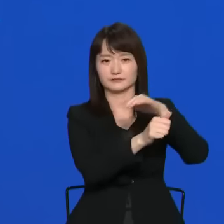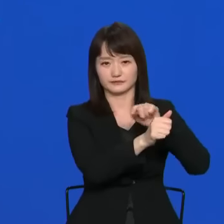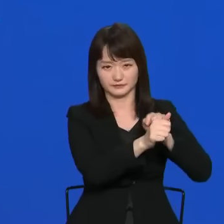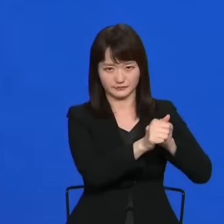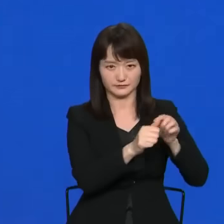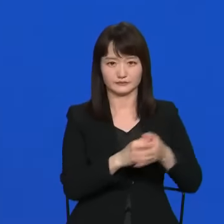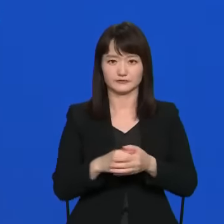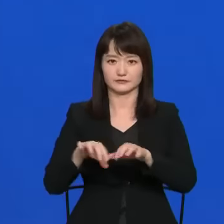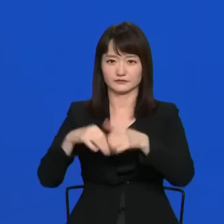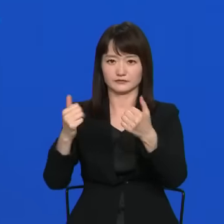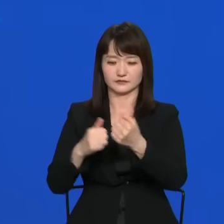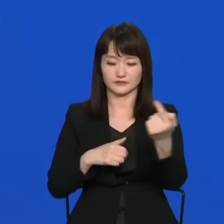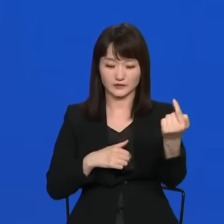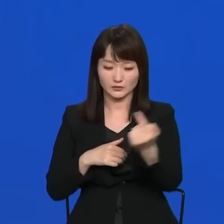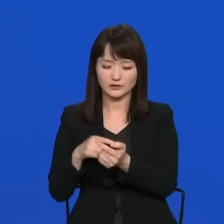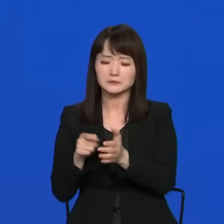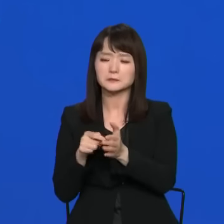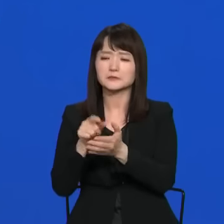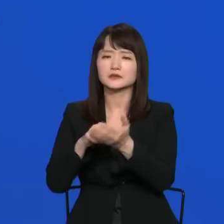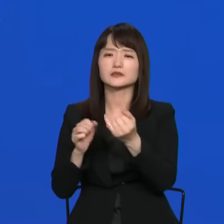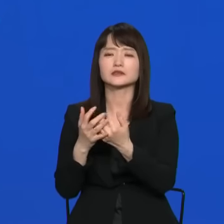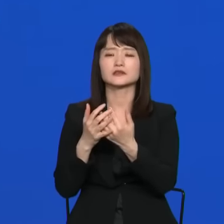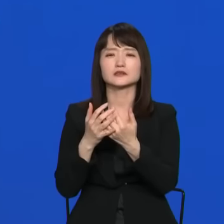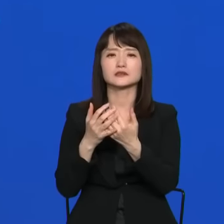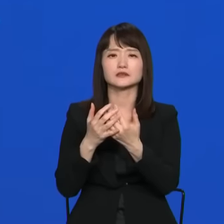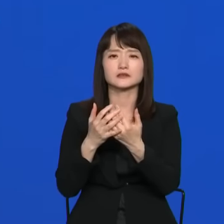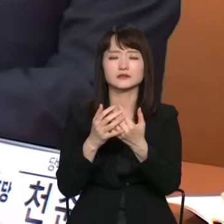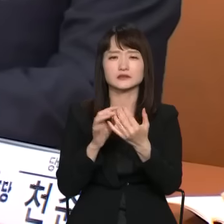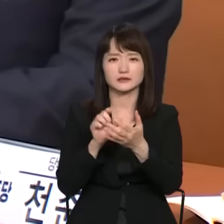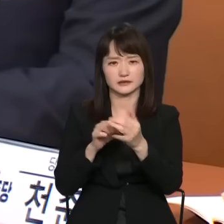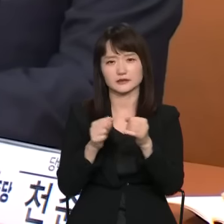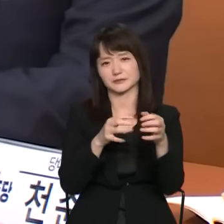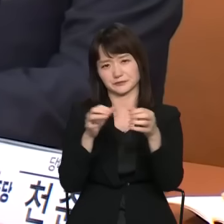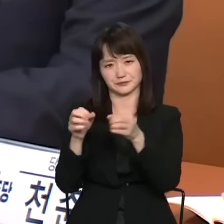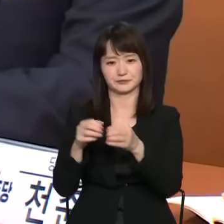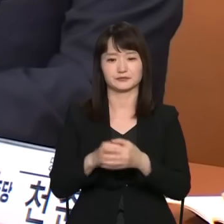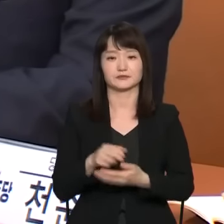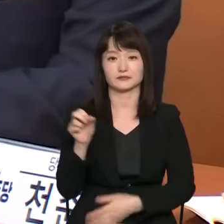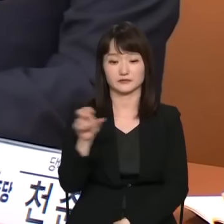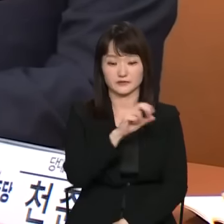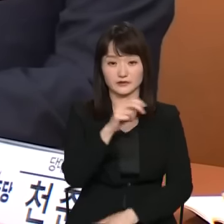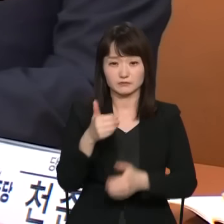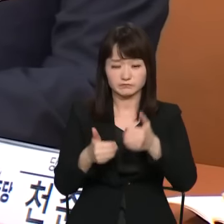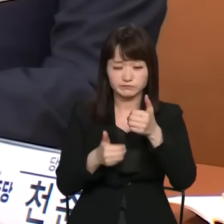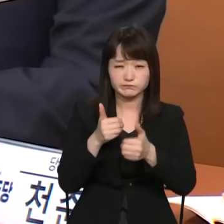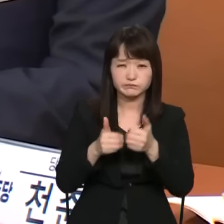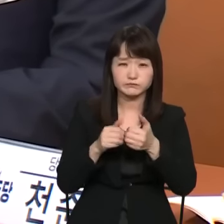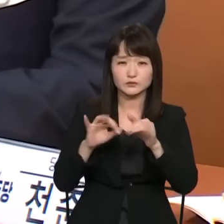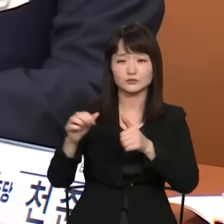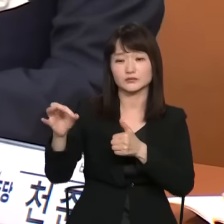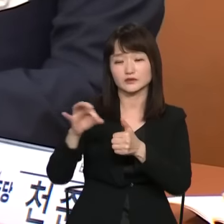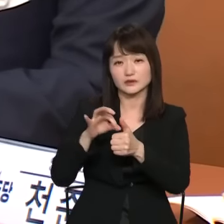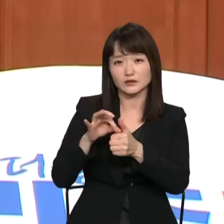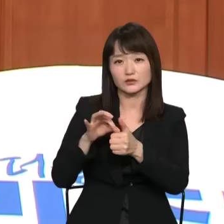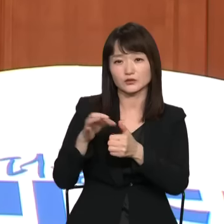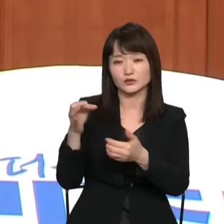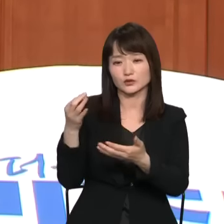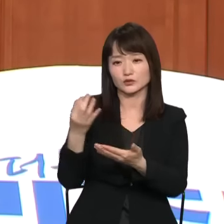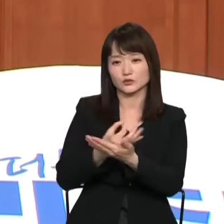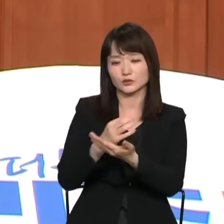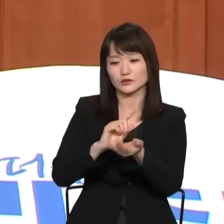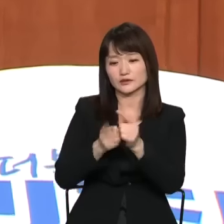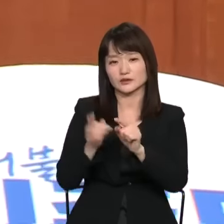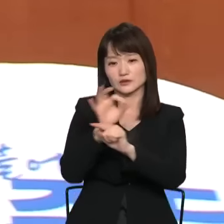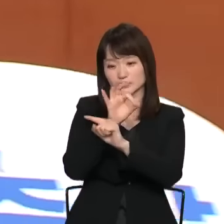대표는 국회에서 긴급 기자간담회를 열었습니다. 여야가 대립해온 국민연금 소득 대체율과